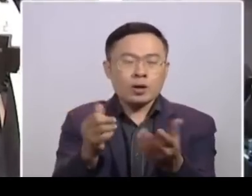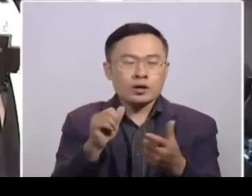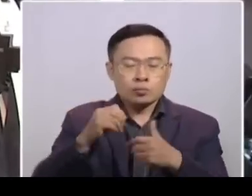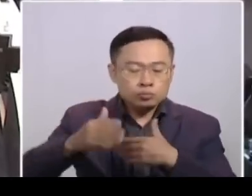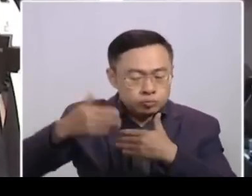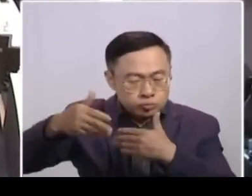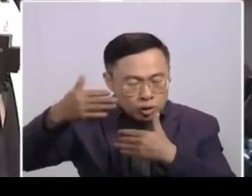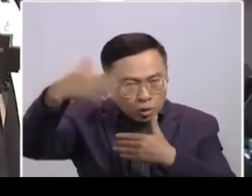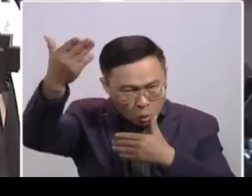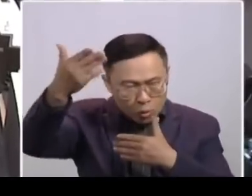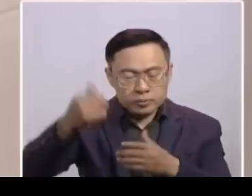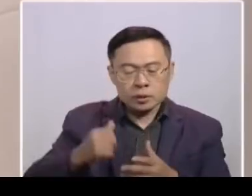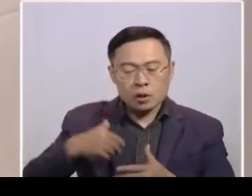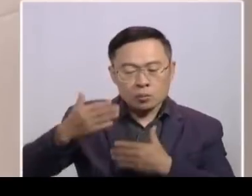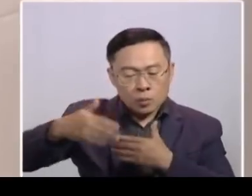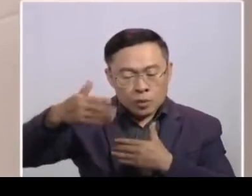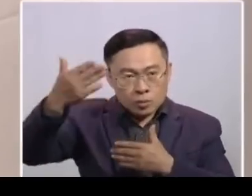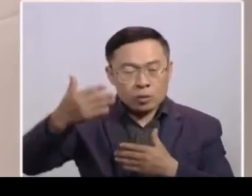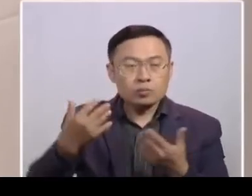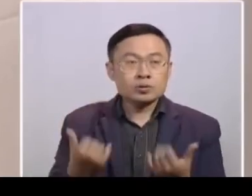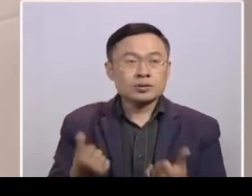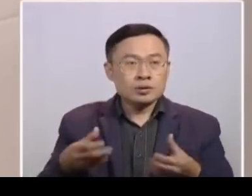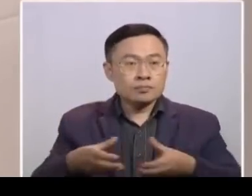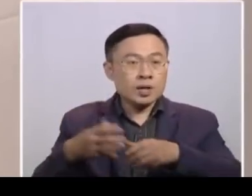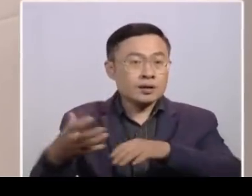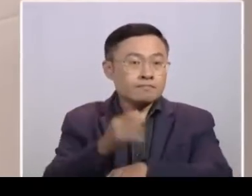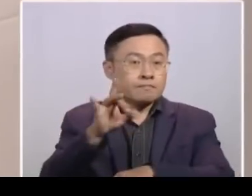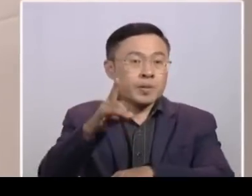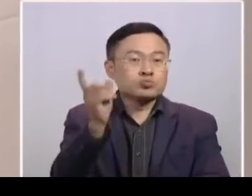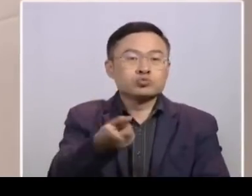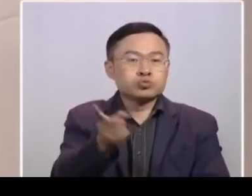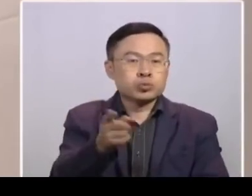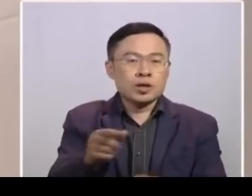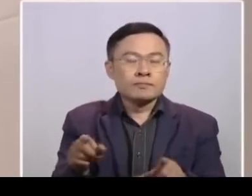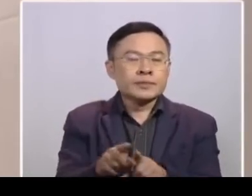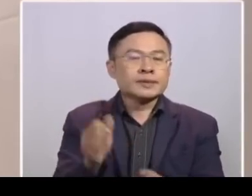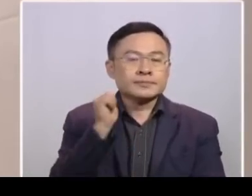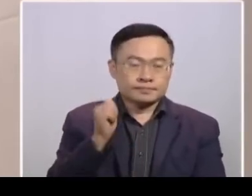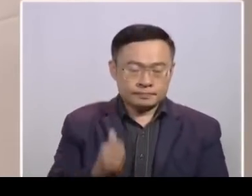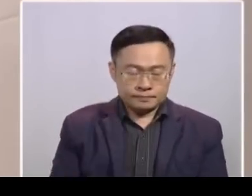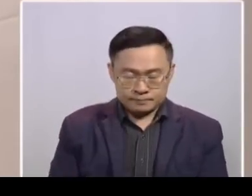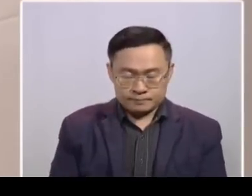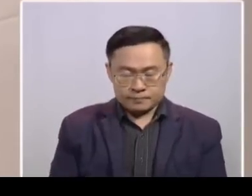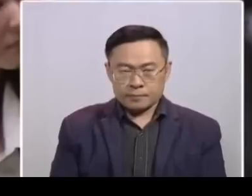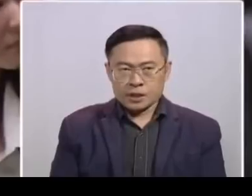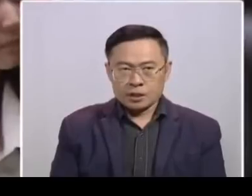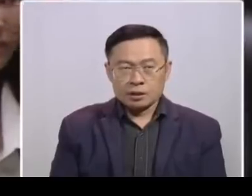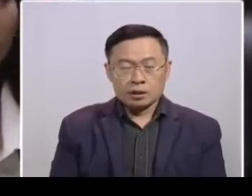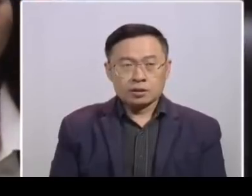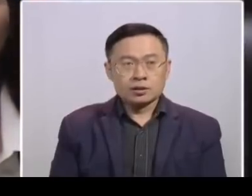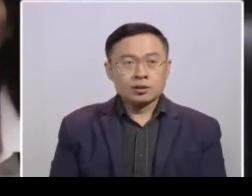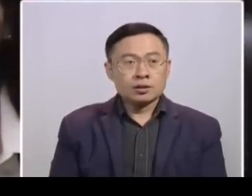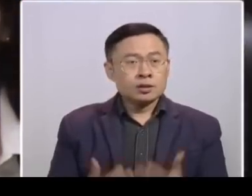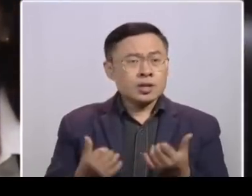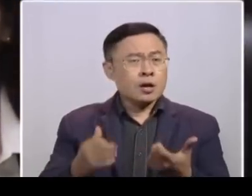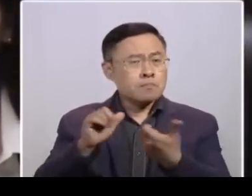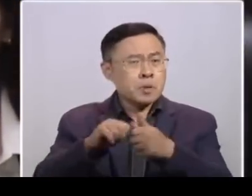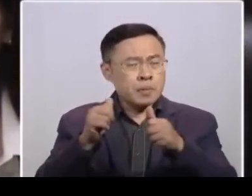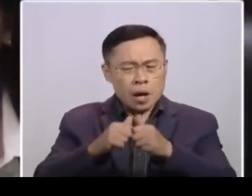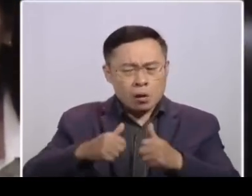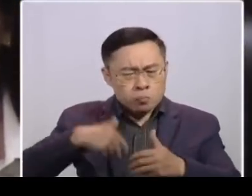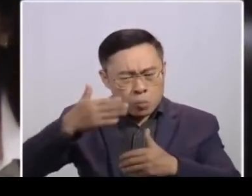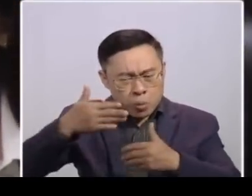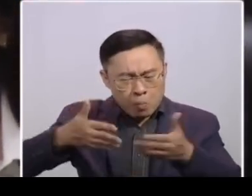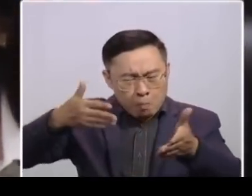ต่อไปเรื่อยเพราะว่าฝั่งที่จัดตั้งรัฐบาลตอนนี้ยังอยู่ด้วยกันก็คือ8พรรคร่วมเมื่อถามว่าถึงทางตันม